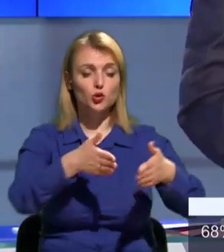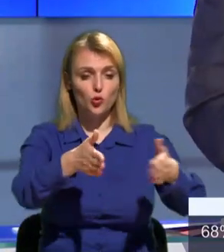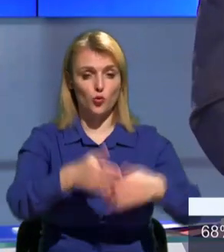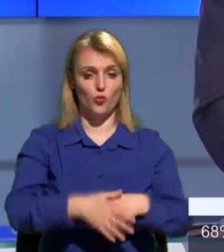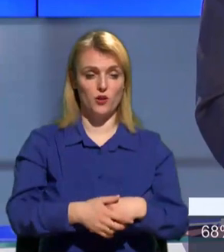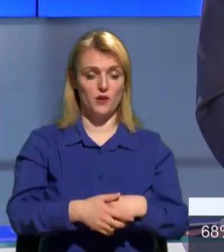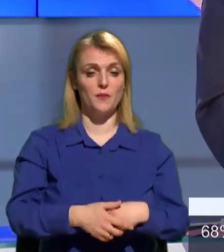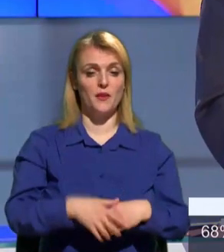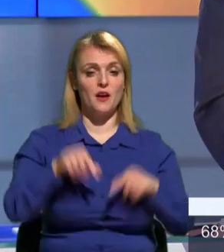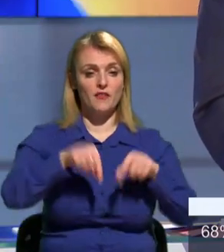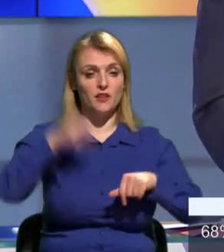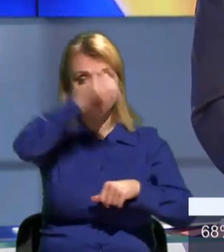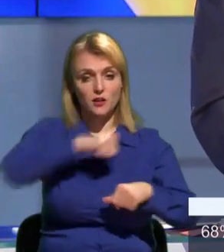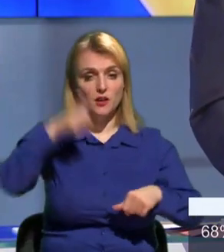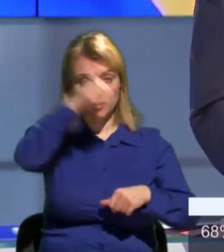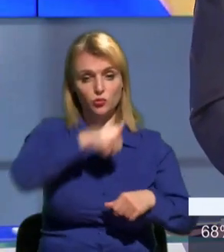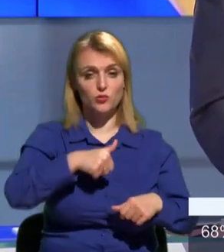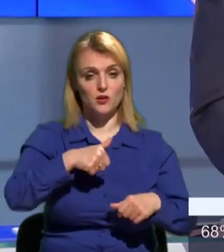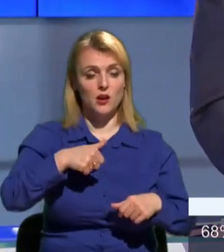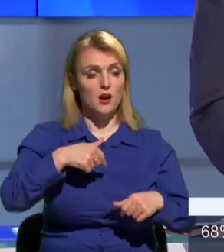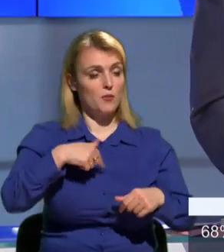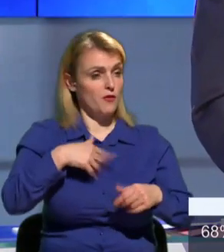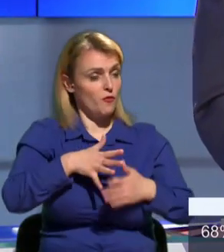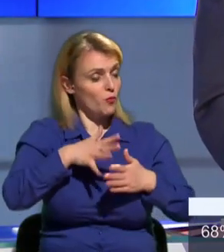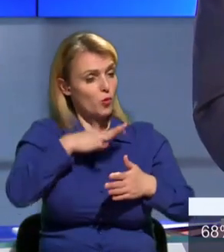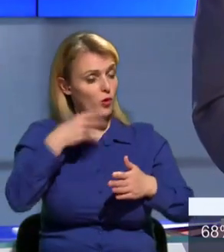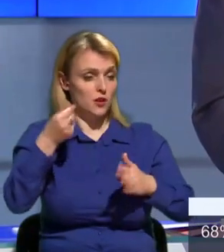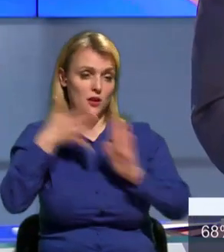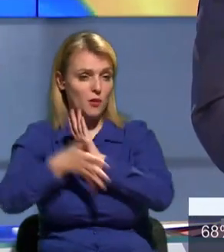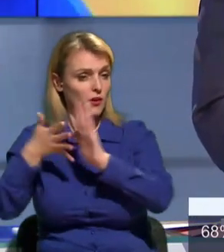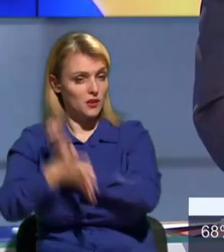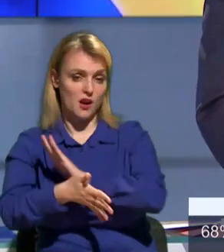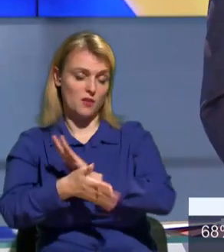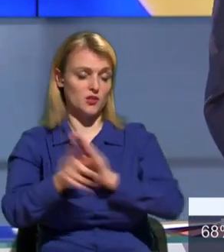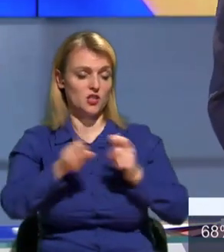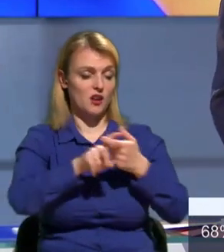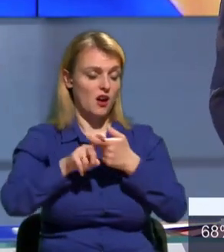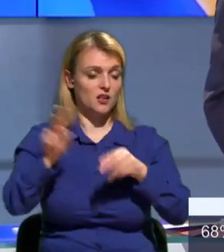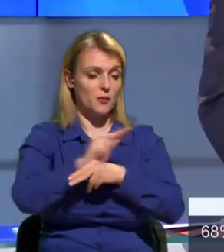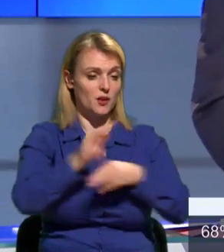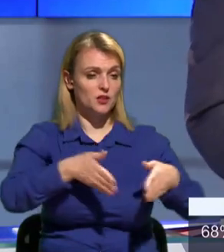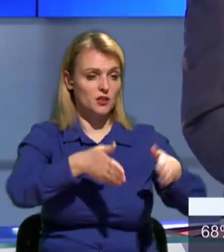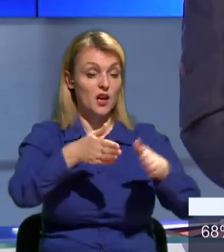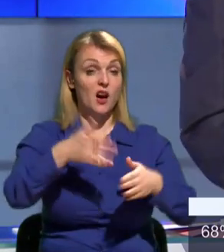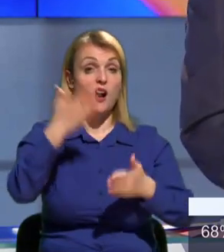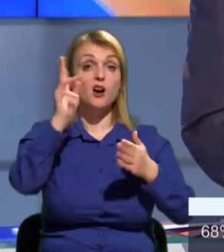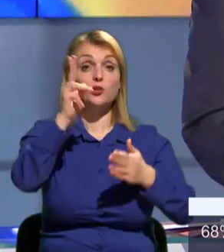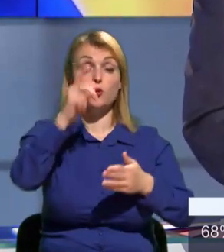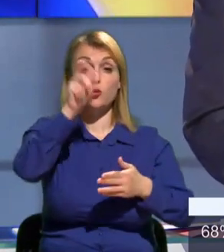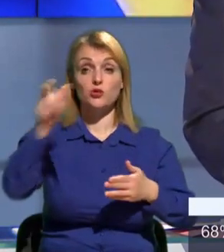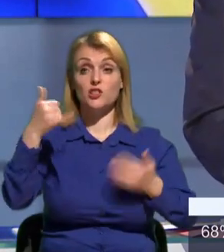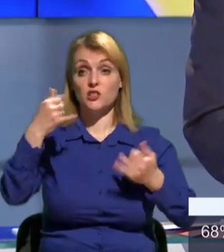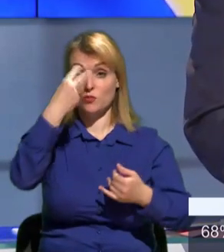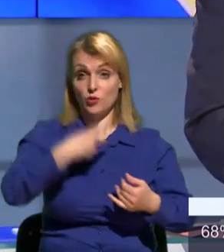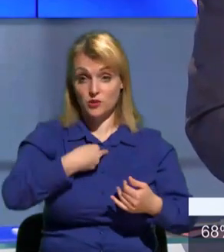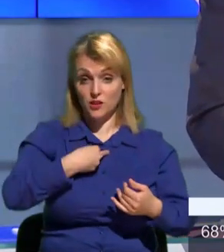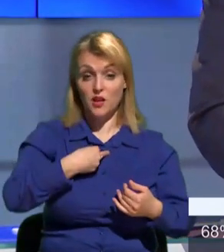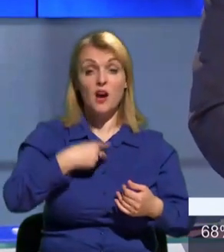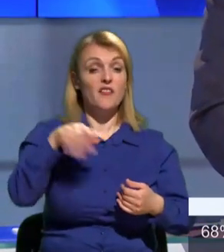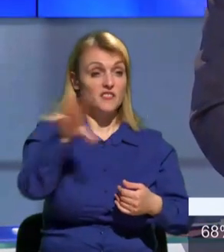acest an am majorat esențial investițiile în drumuri. Eu cred că cetățenii care ne privesc acum știu că în fiecare sat s-au construit drumuri în acest an.